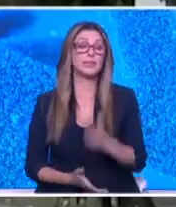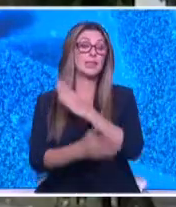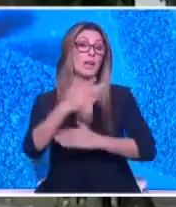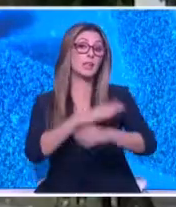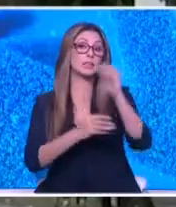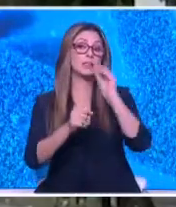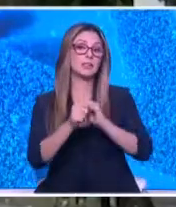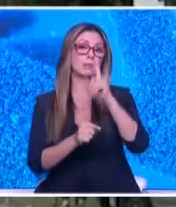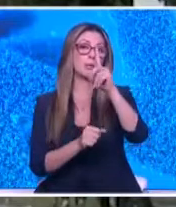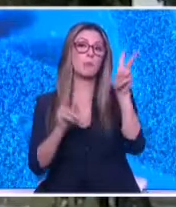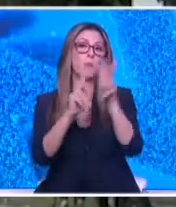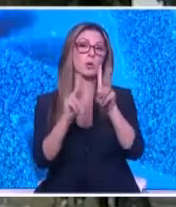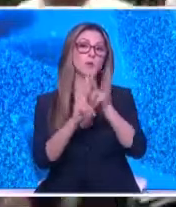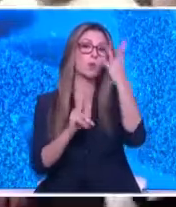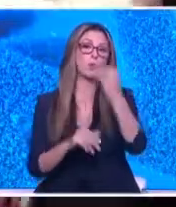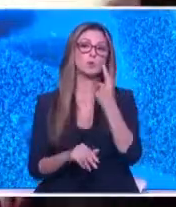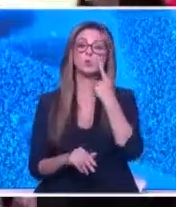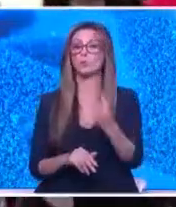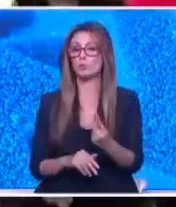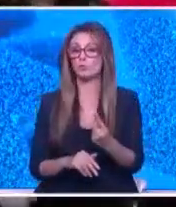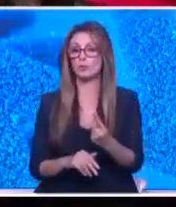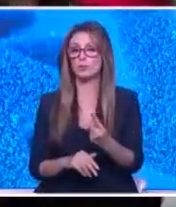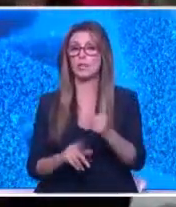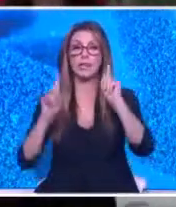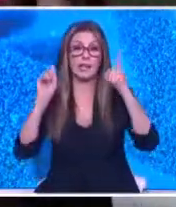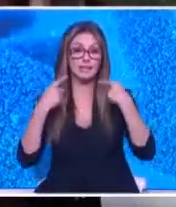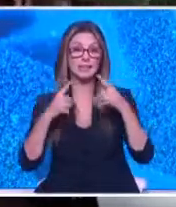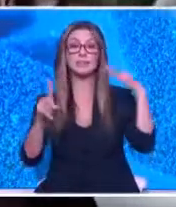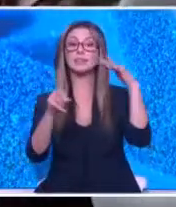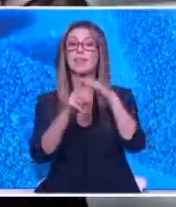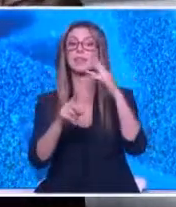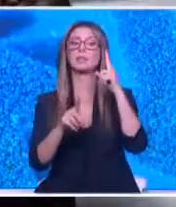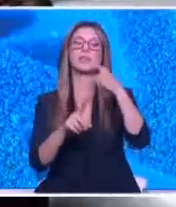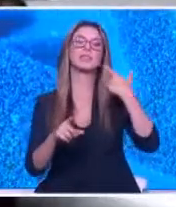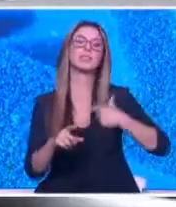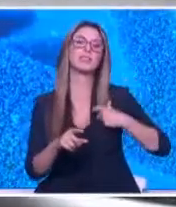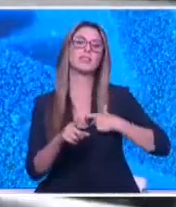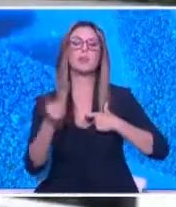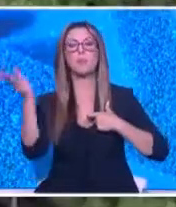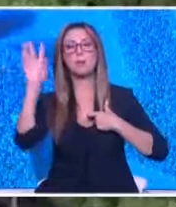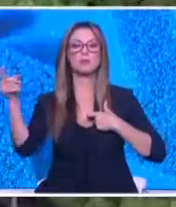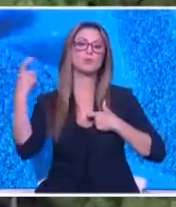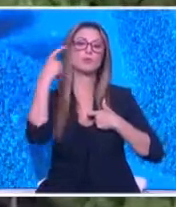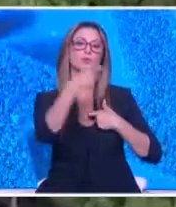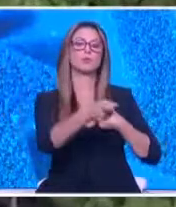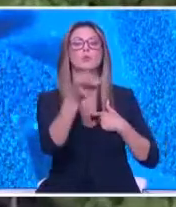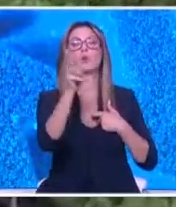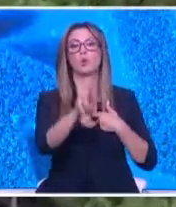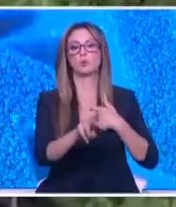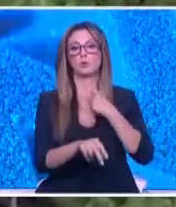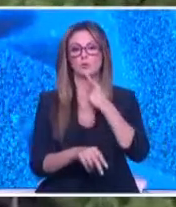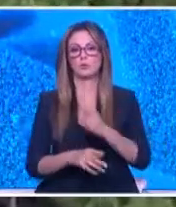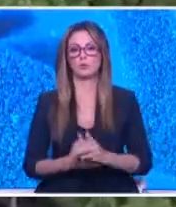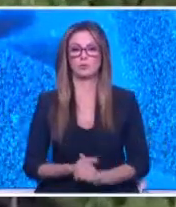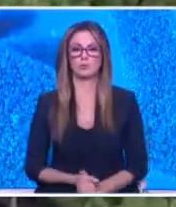Yaralananlar arasında bir polisin de olduğu belirtildi. Yetkililer saldırganın bir sivil tarafından öldürüldüğünü açıkladı.